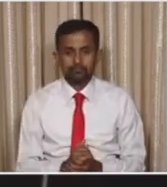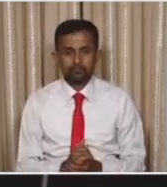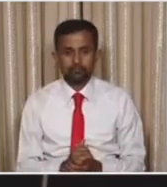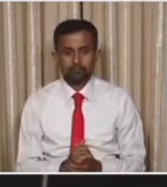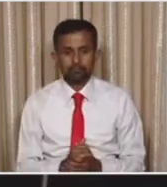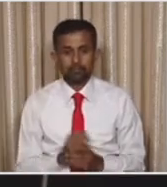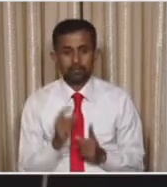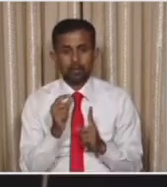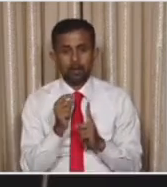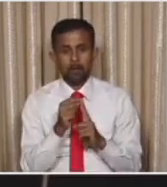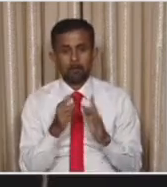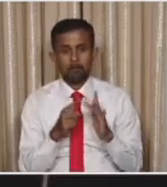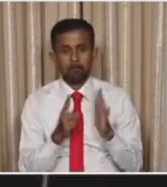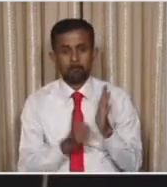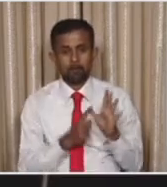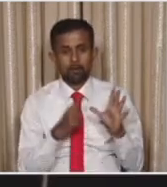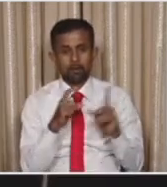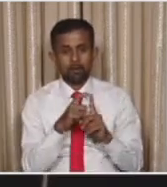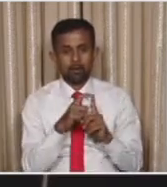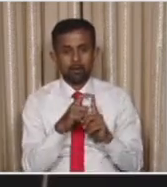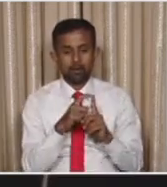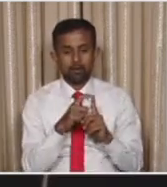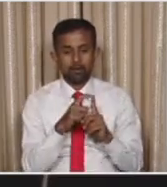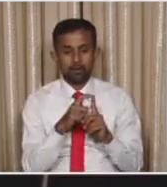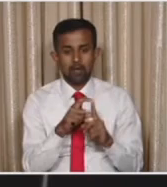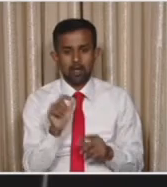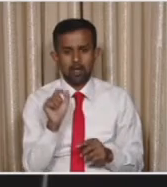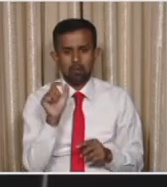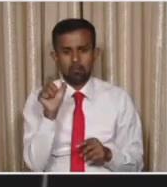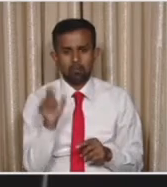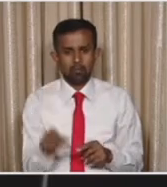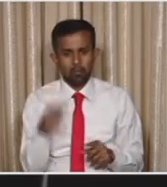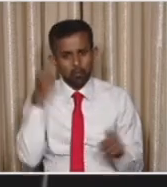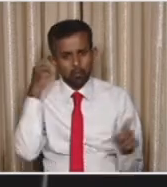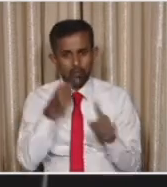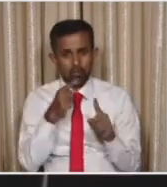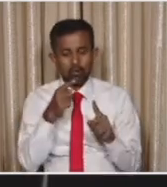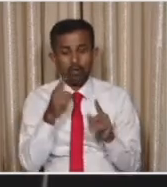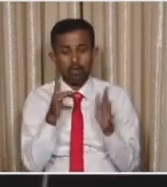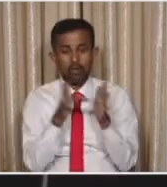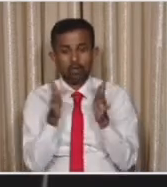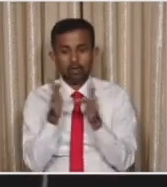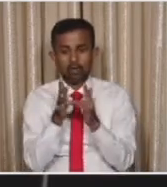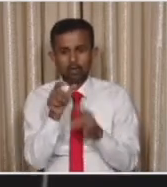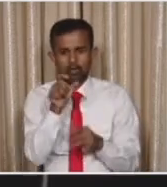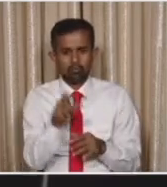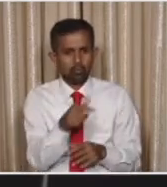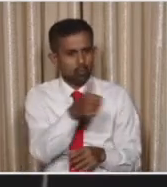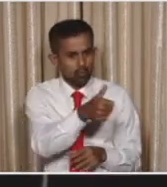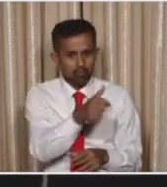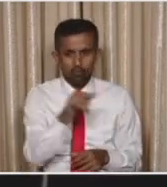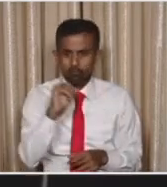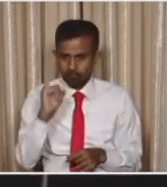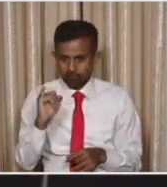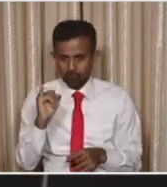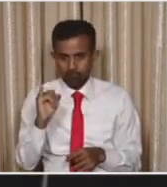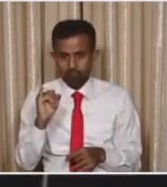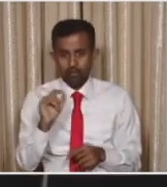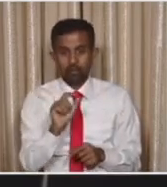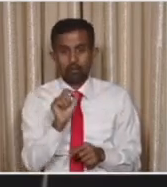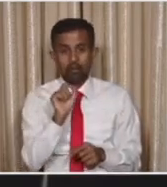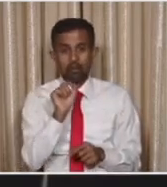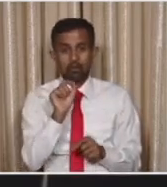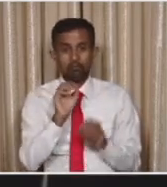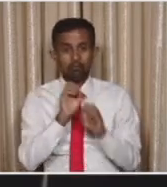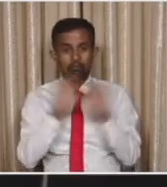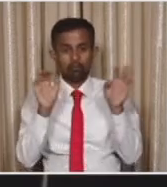පිලාත් ගැන. පිලාත් කියන්නේ ජේසුස් වහන්සේ වරද කරද නිවරද කරද කියලා පණිවිඩය